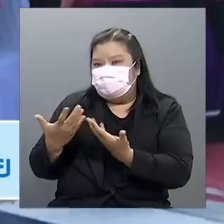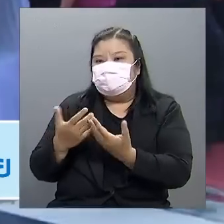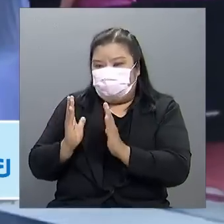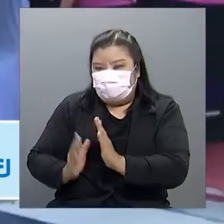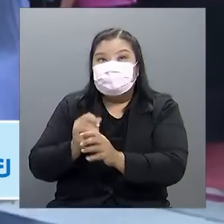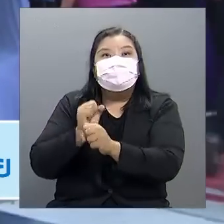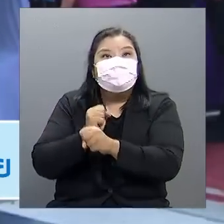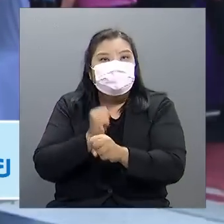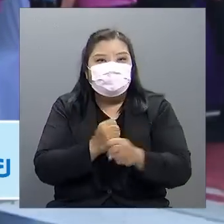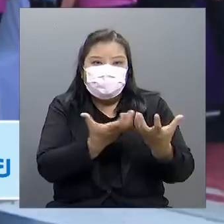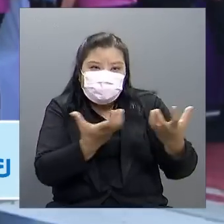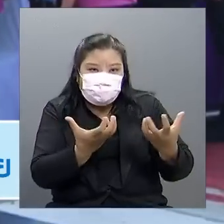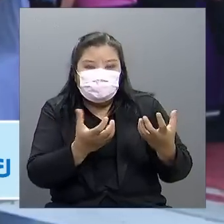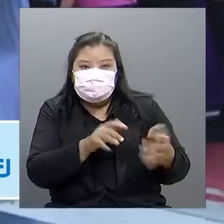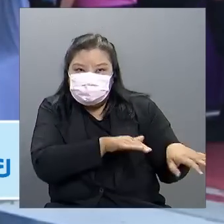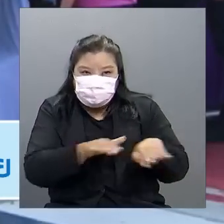ค